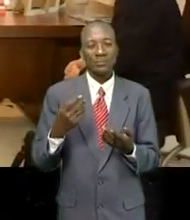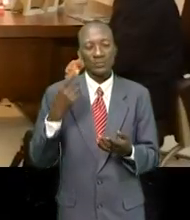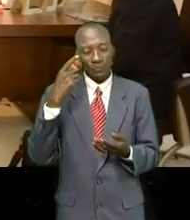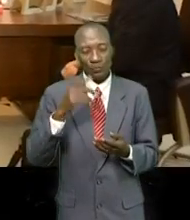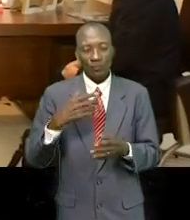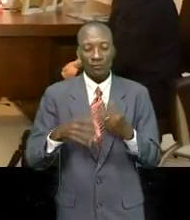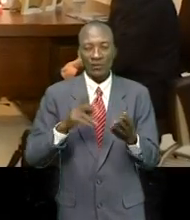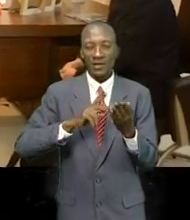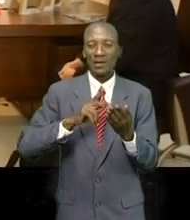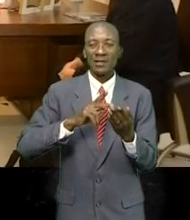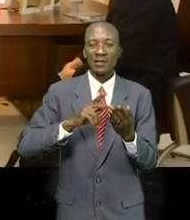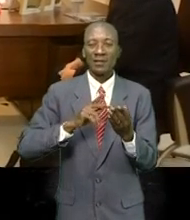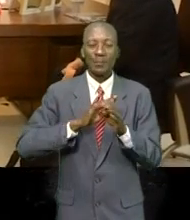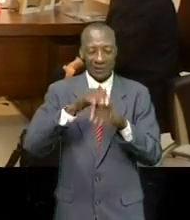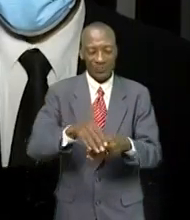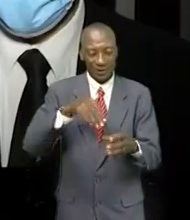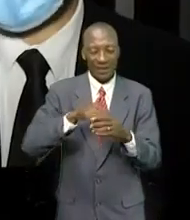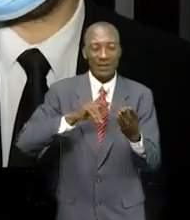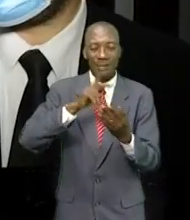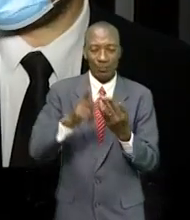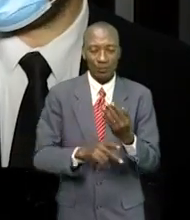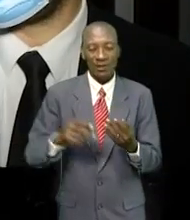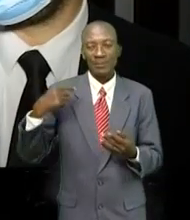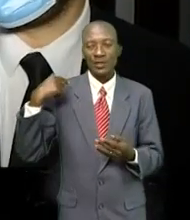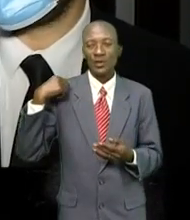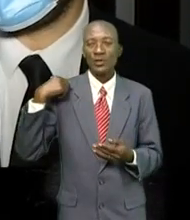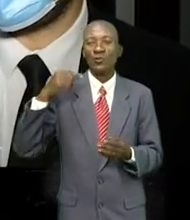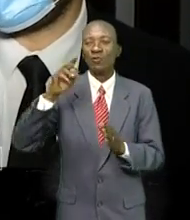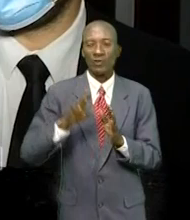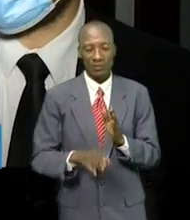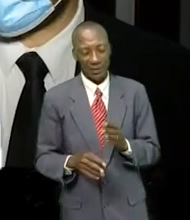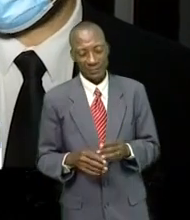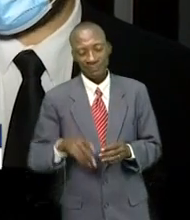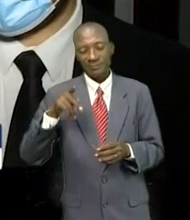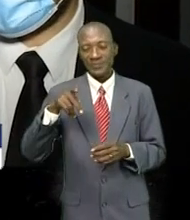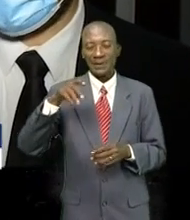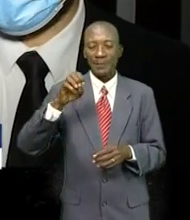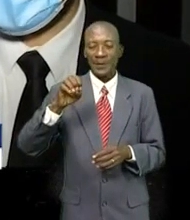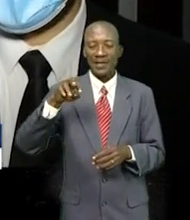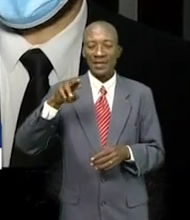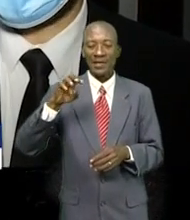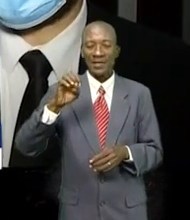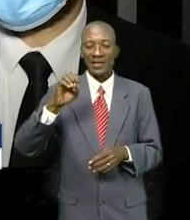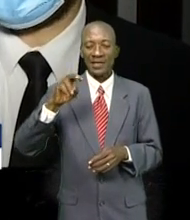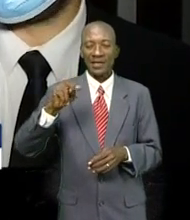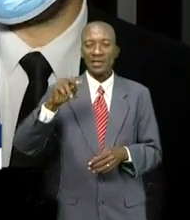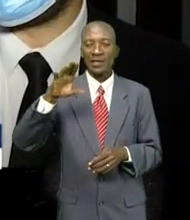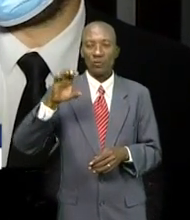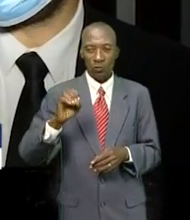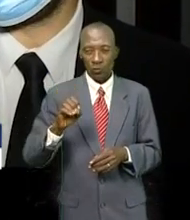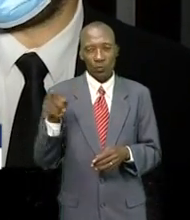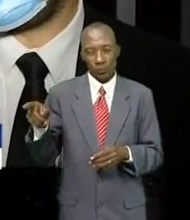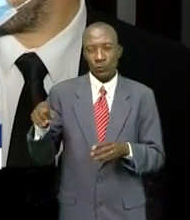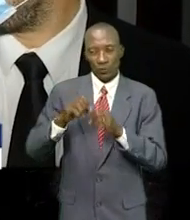programme du gouvernement. Nous continuerons, comme nous le faisons, Perenco est là depuis 20 ans à l'RDC, et nous continuons de travailler avec le